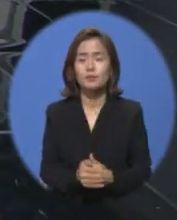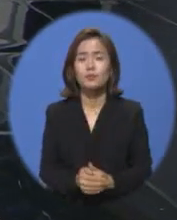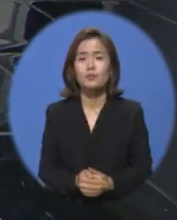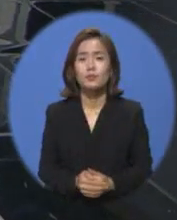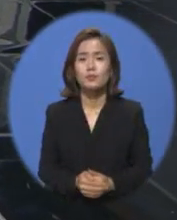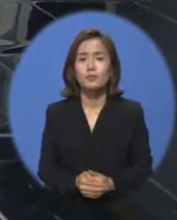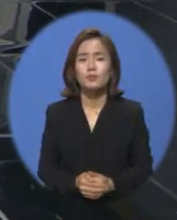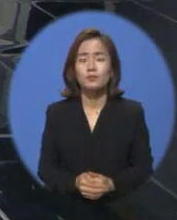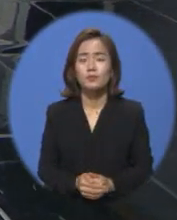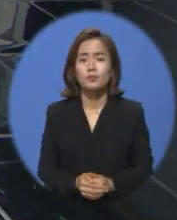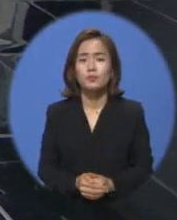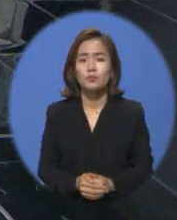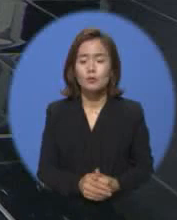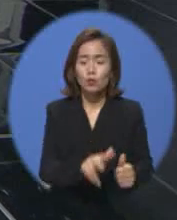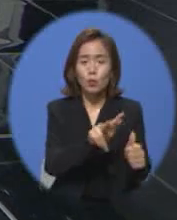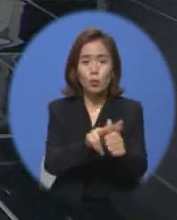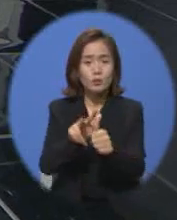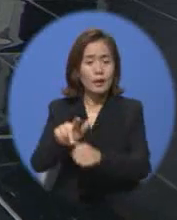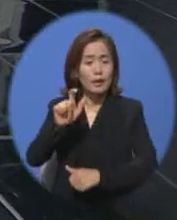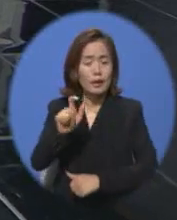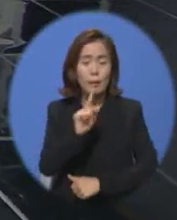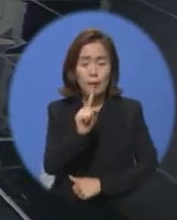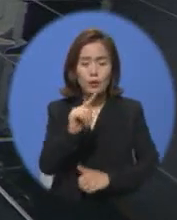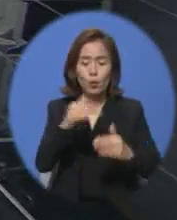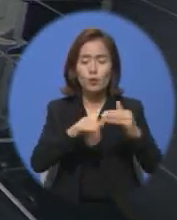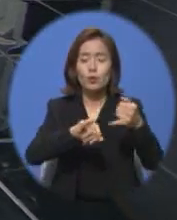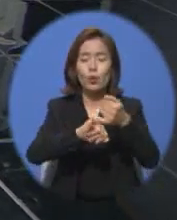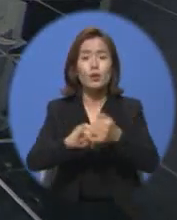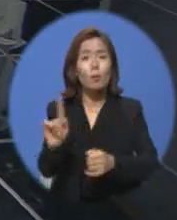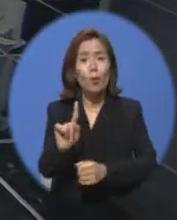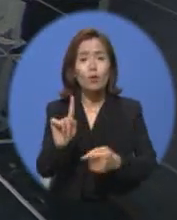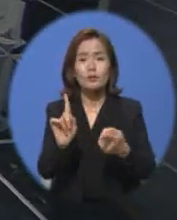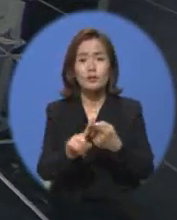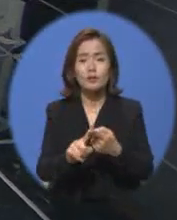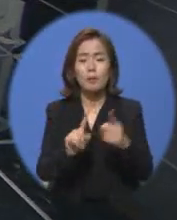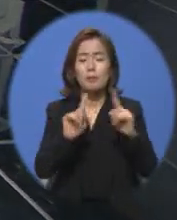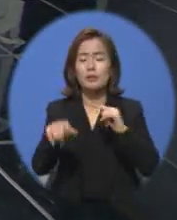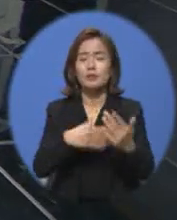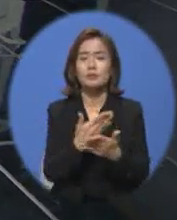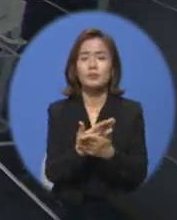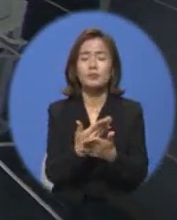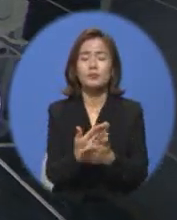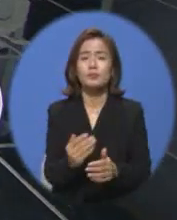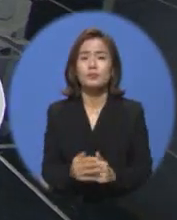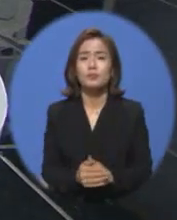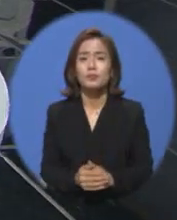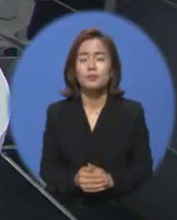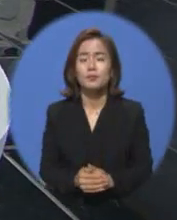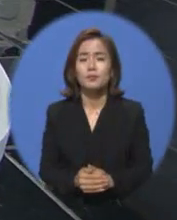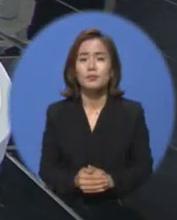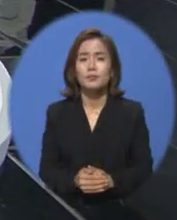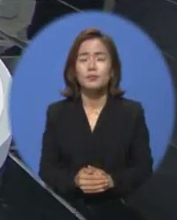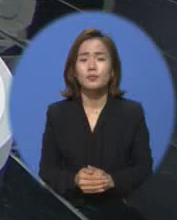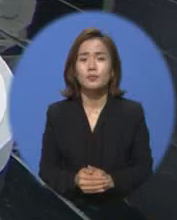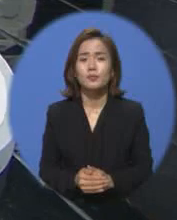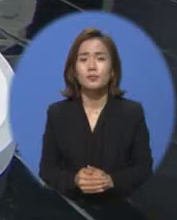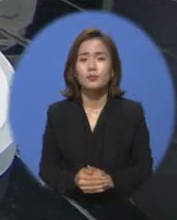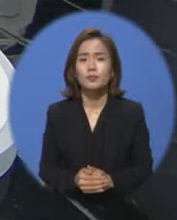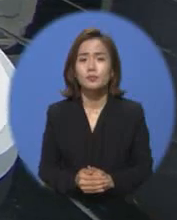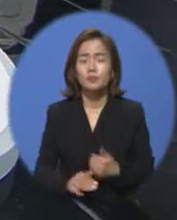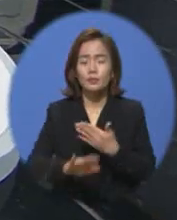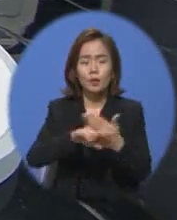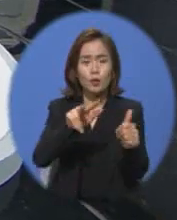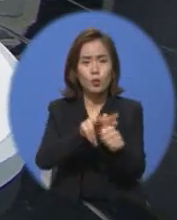알아볼시간이생겼습니다.예 . 후보자여러분께서 강조하시는핵심공약이무엇인지말씀해주십시오.다른